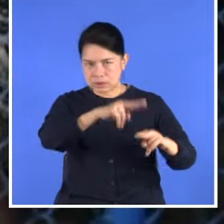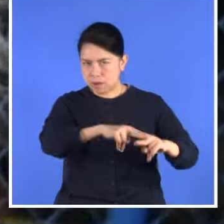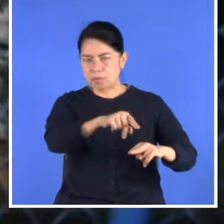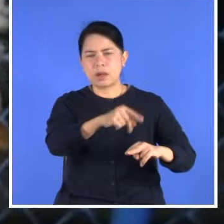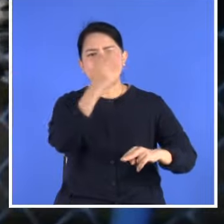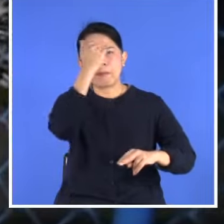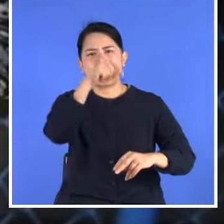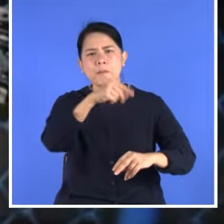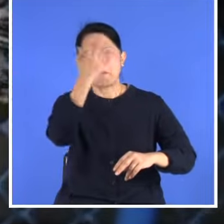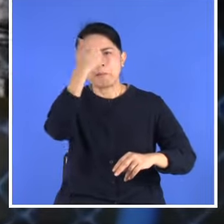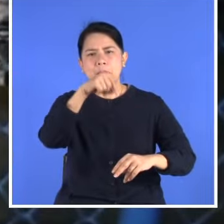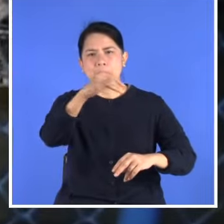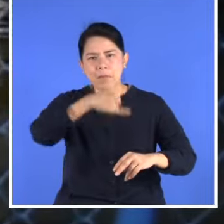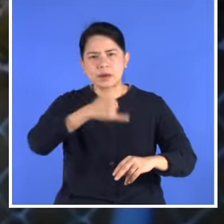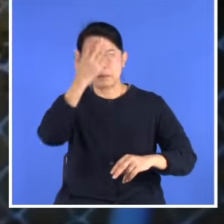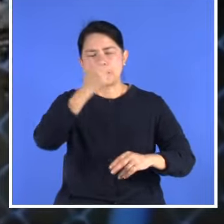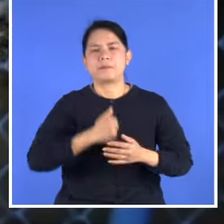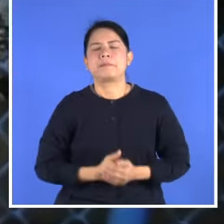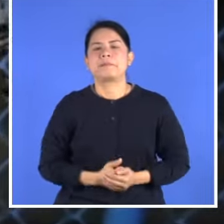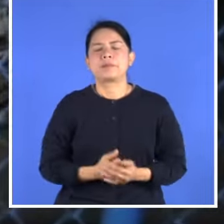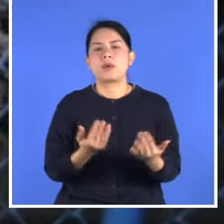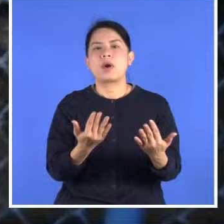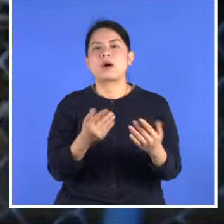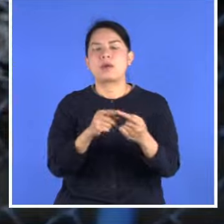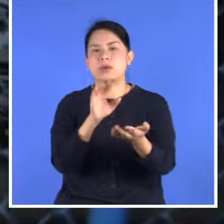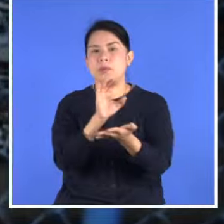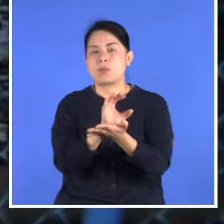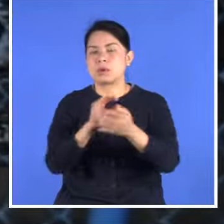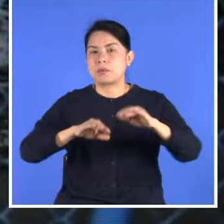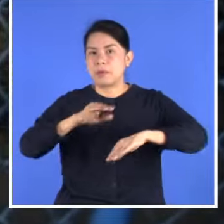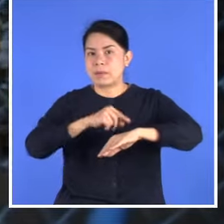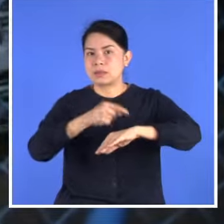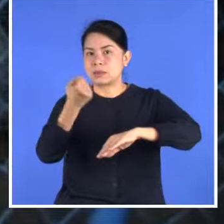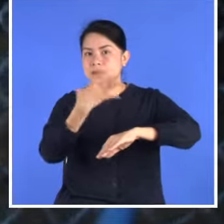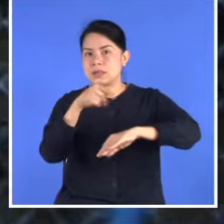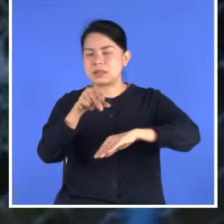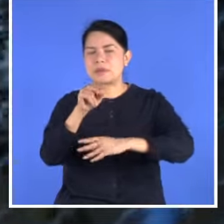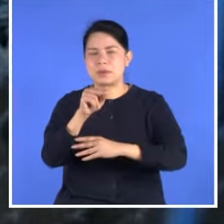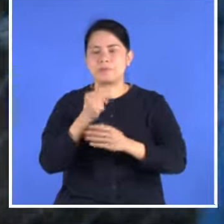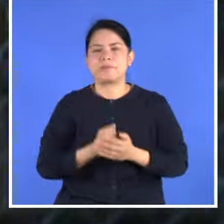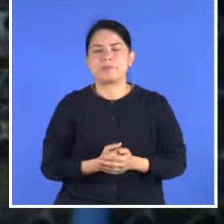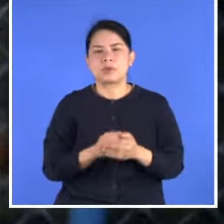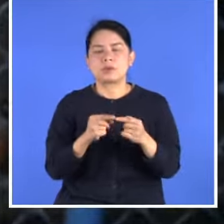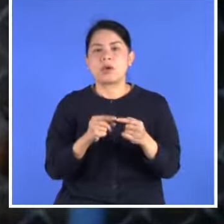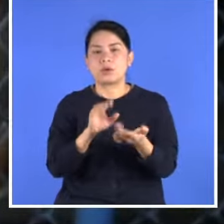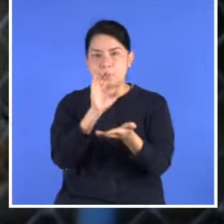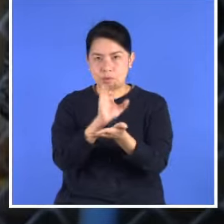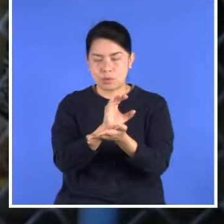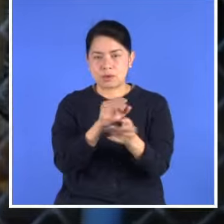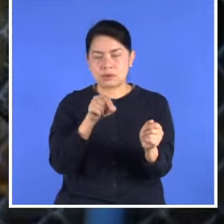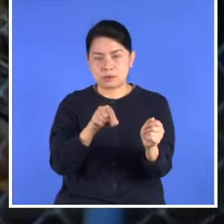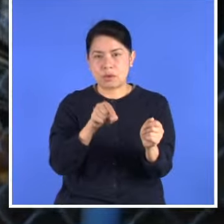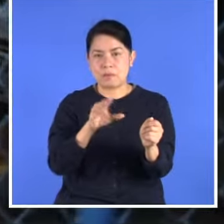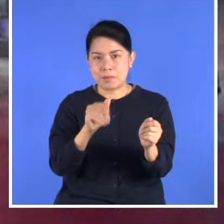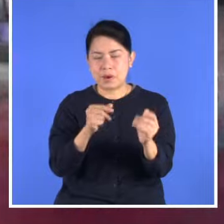ระหว่างรอตำรวจนะฮะตีสี่ครึ่งของเมื่อวานนี้ตำรวจเมืองสิงห์บุรีนะฮะก็ไปตรวจสอบหลังจากที่รับแจ้งบอกว่